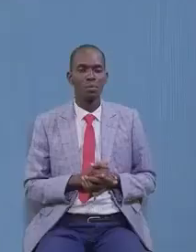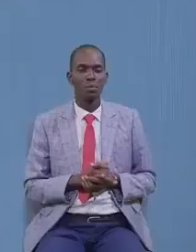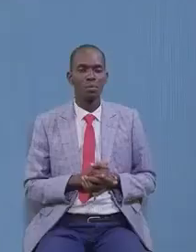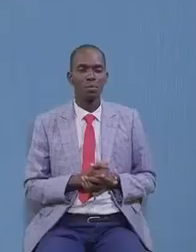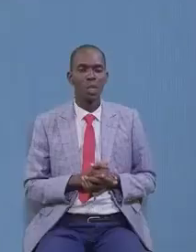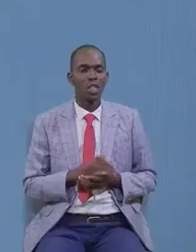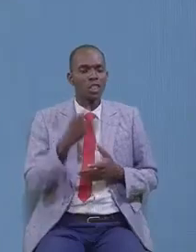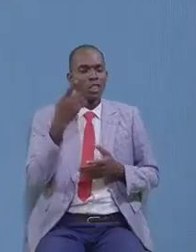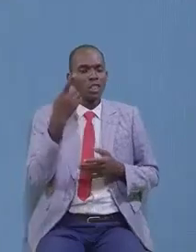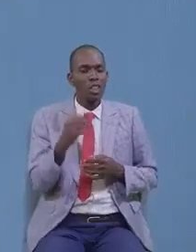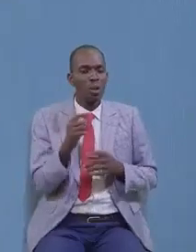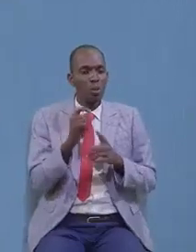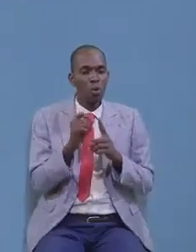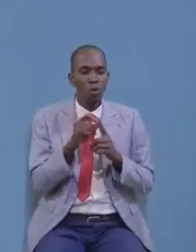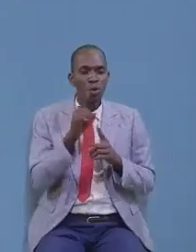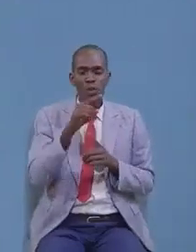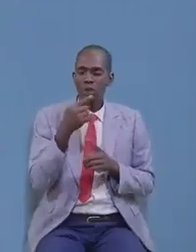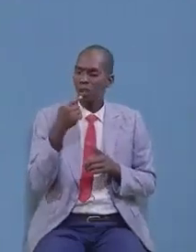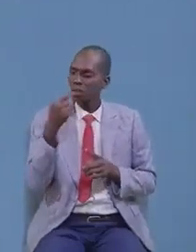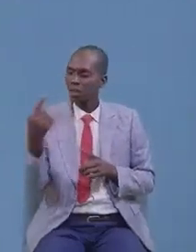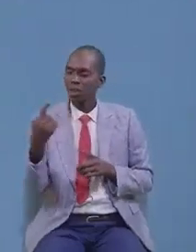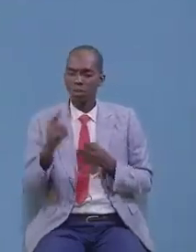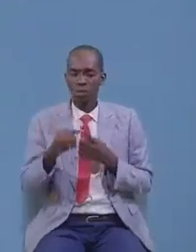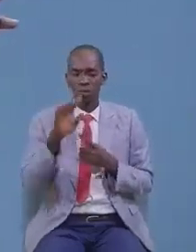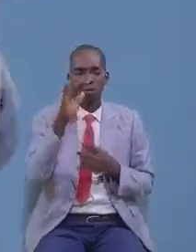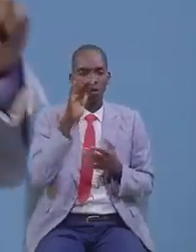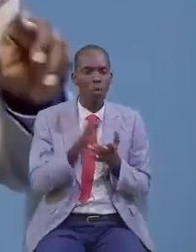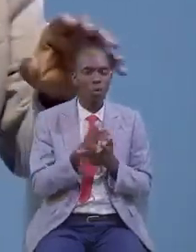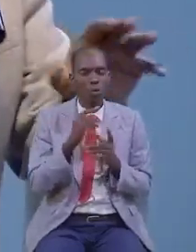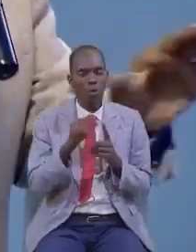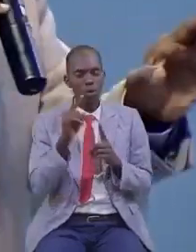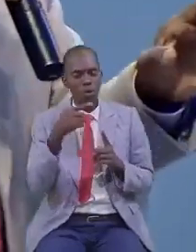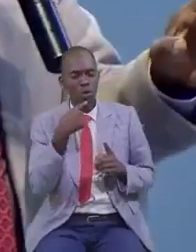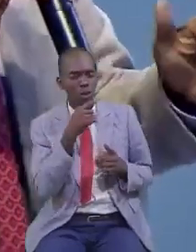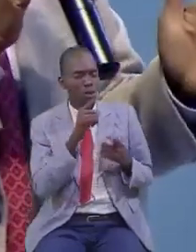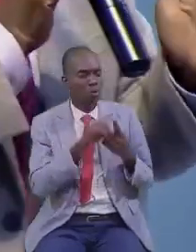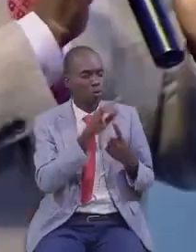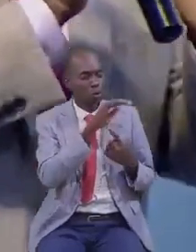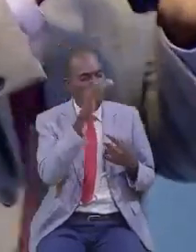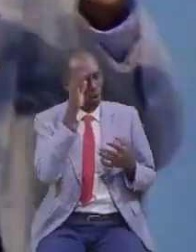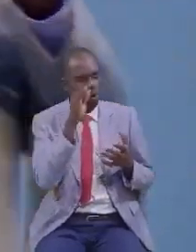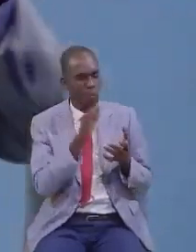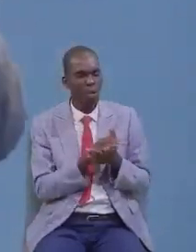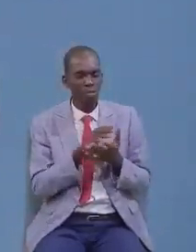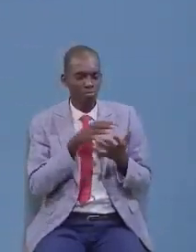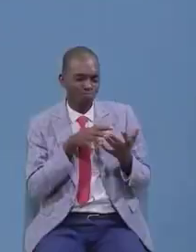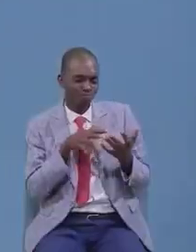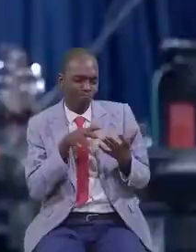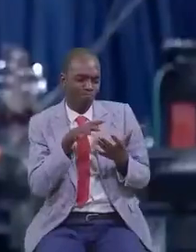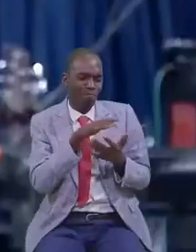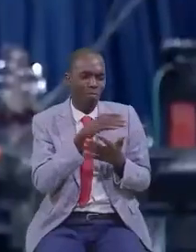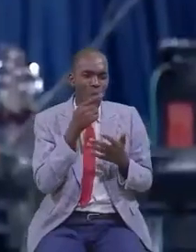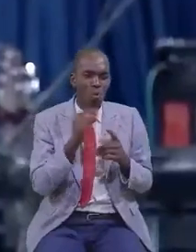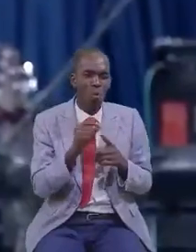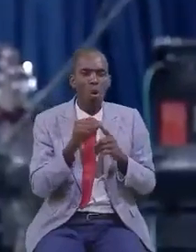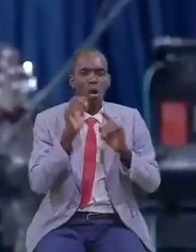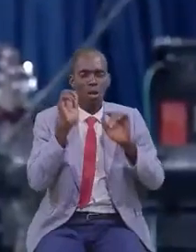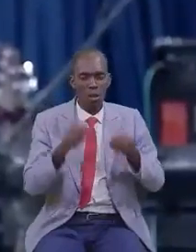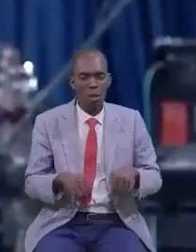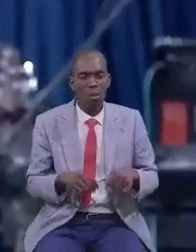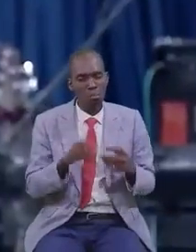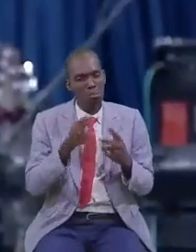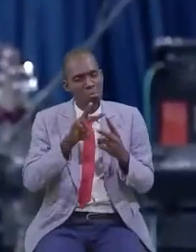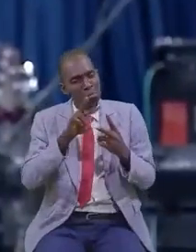The words you speak to your wife, the words you speak to your husband, those words can either unite your